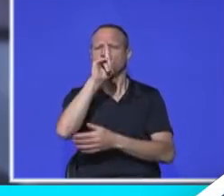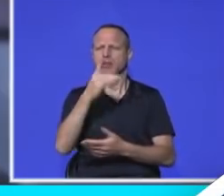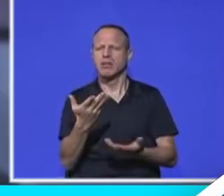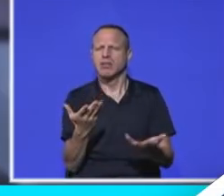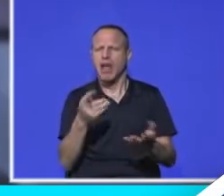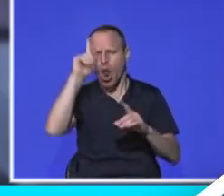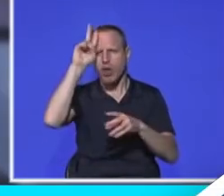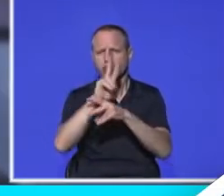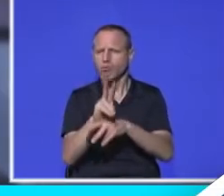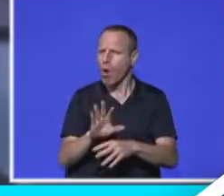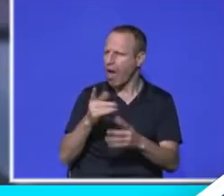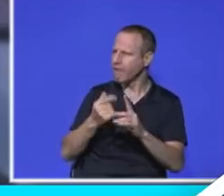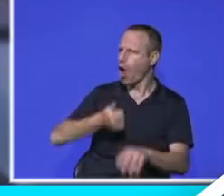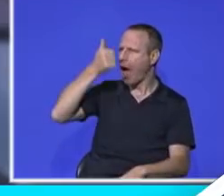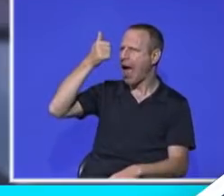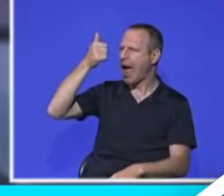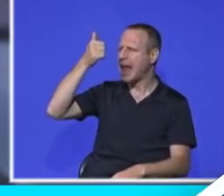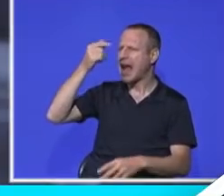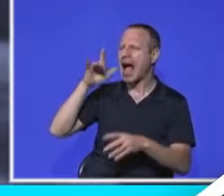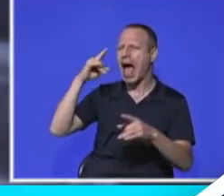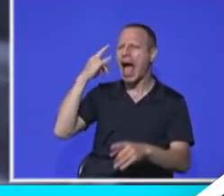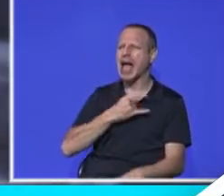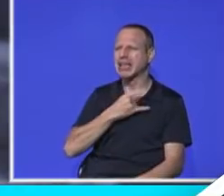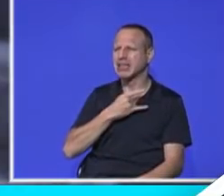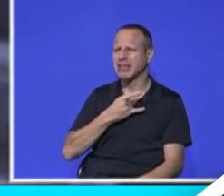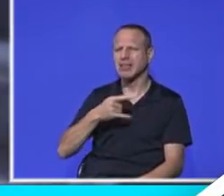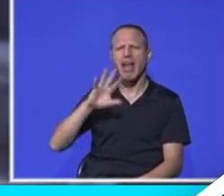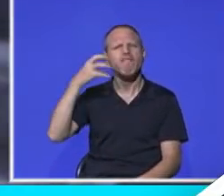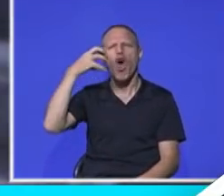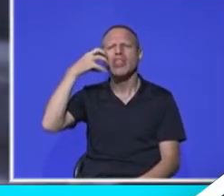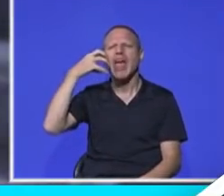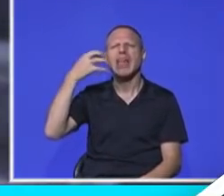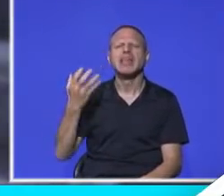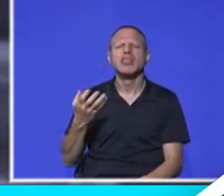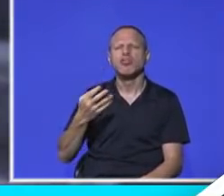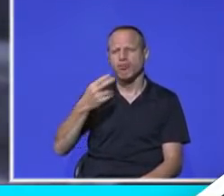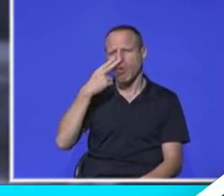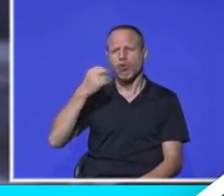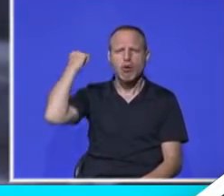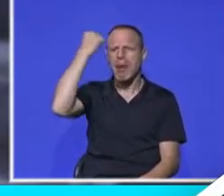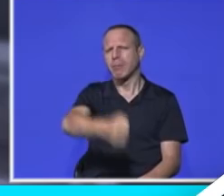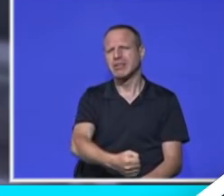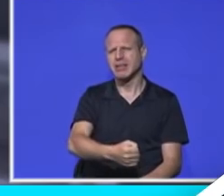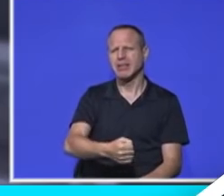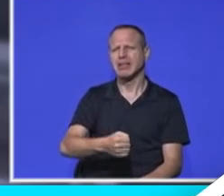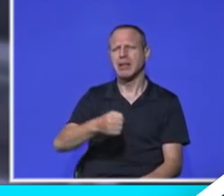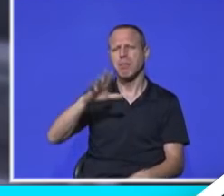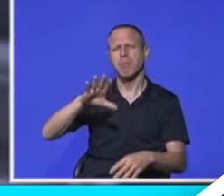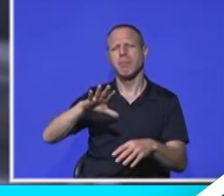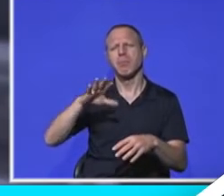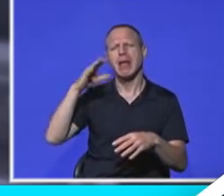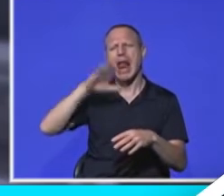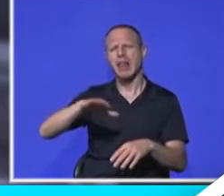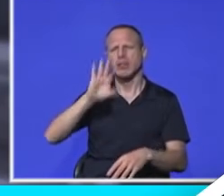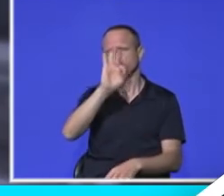ההנהגה החרדית? רגע, איפה אריה דרעי שרואה שמקים באזרחים שלו ובמצביעים שלו,